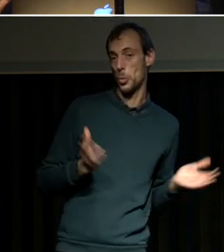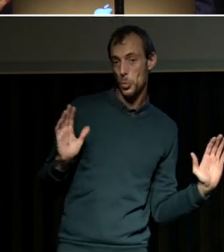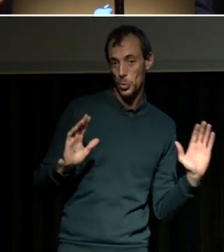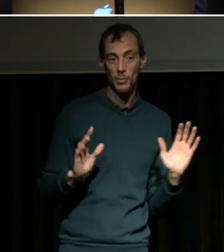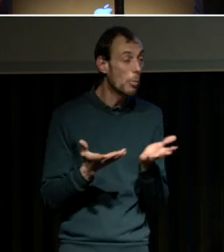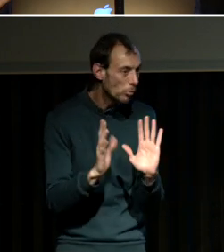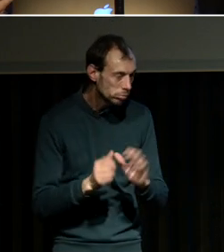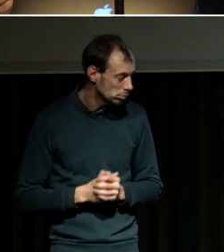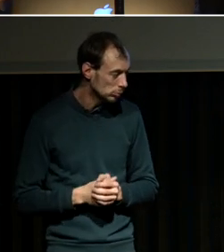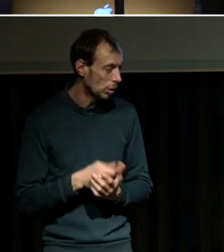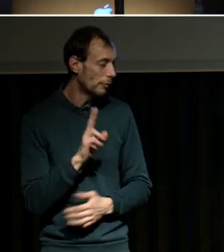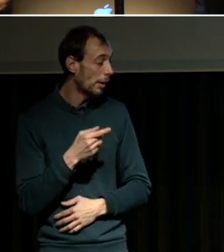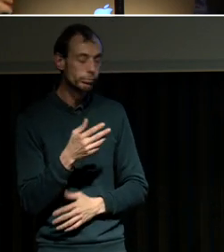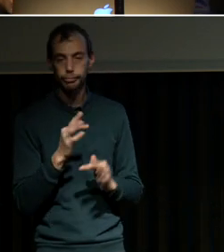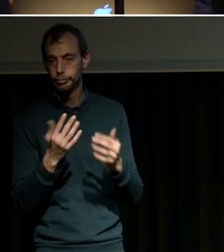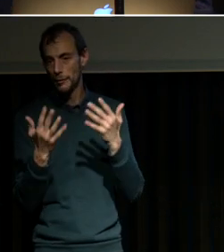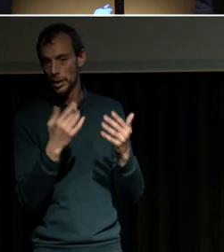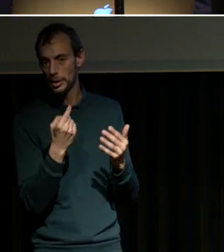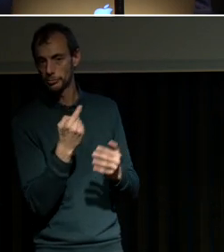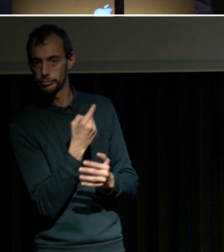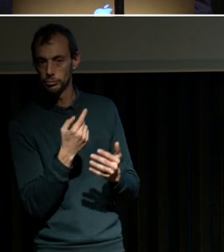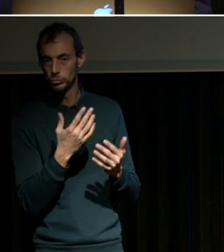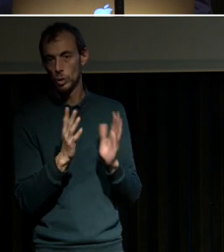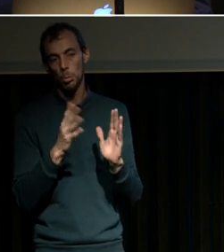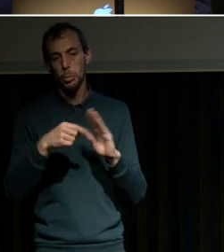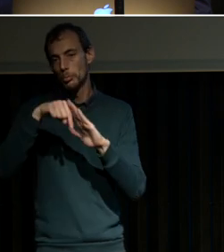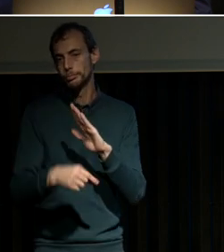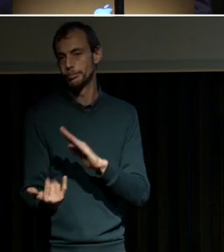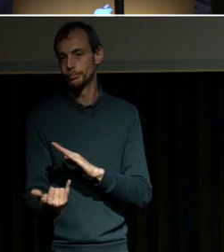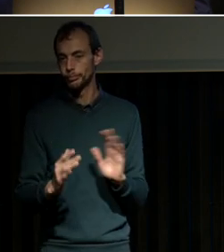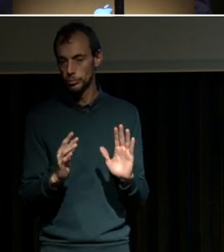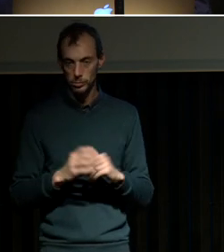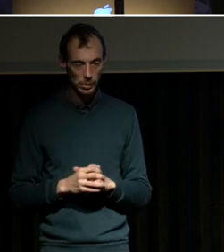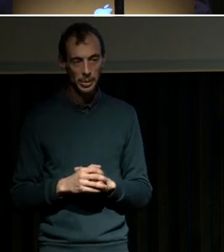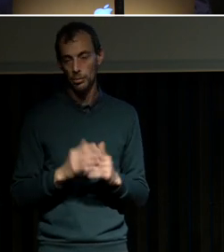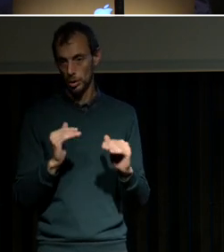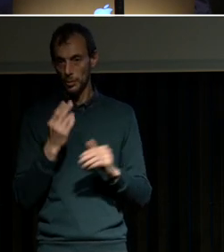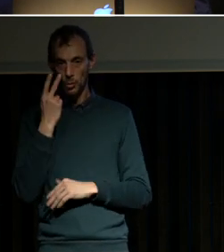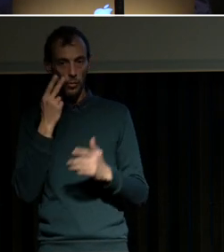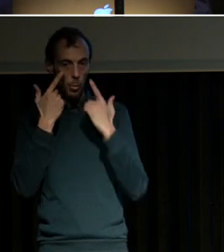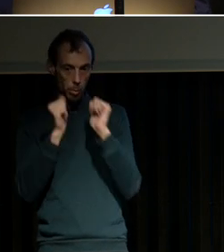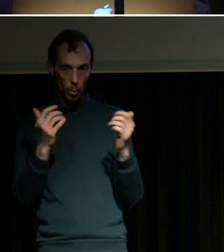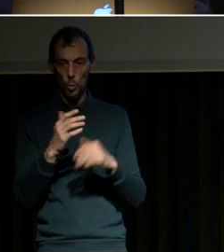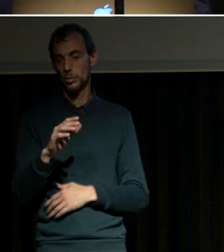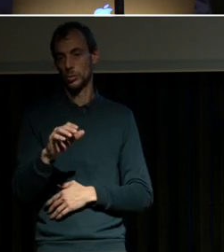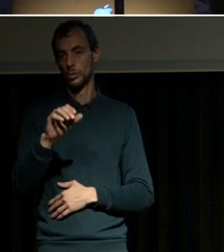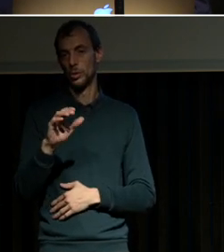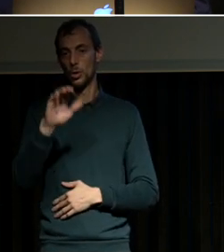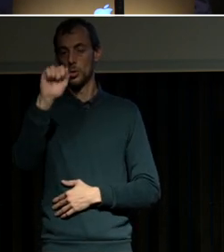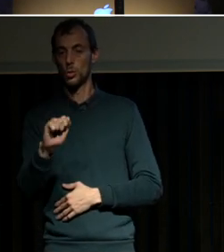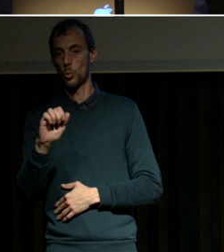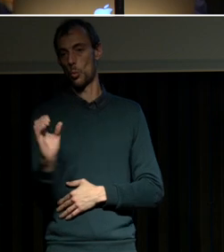ayez des questions là-dessus, sur ces données. Mais c'est vrai que globalement, vous voyez, dans le Grand Ouest, il y a quand même beaucoup moins d'opposition au prélèvement